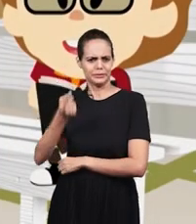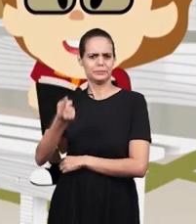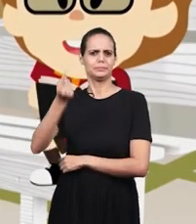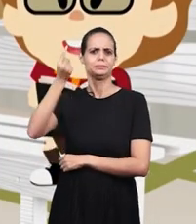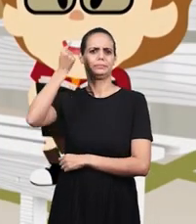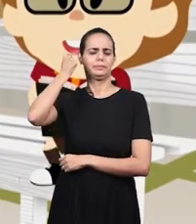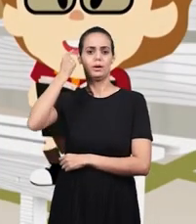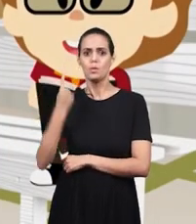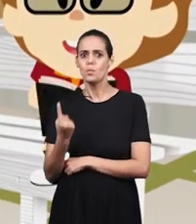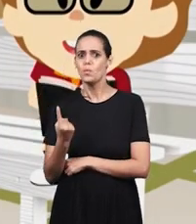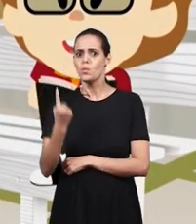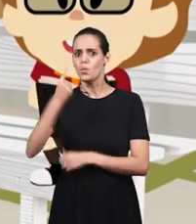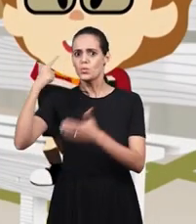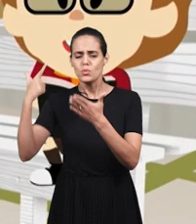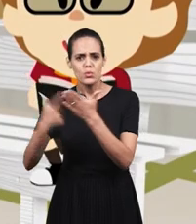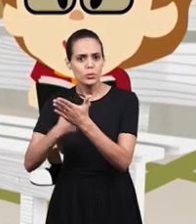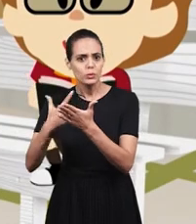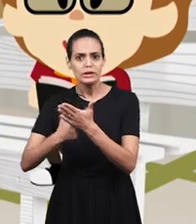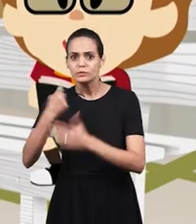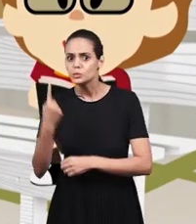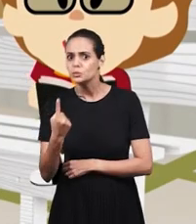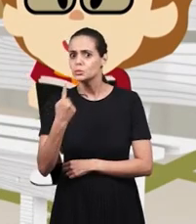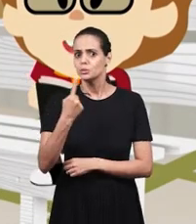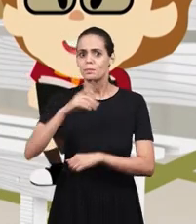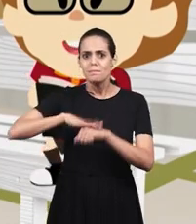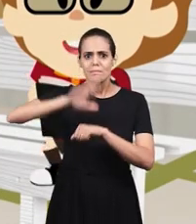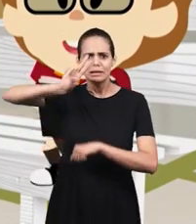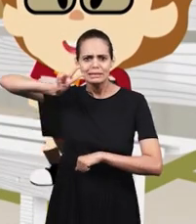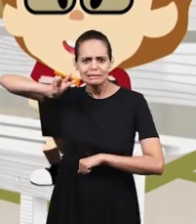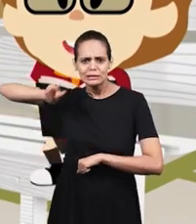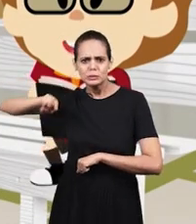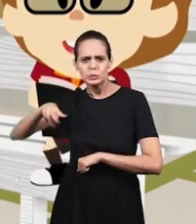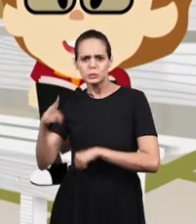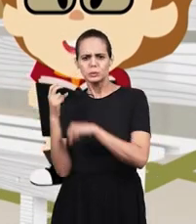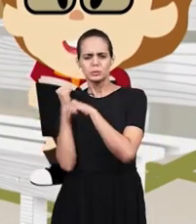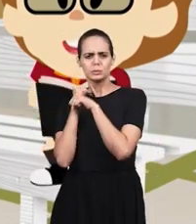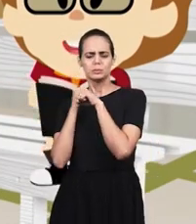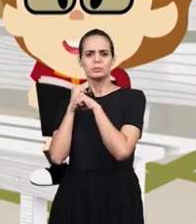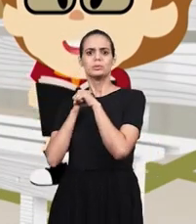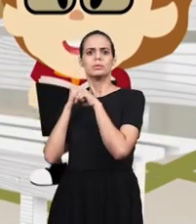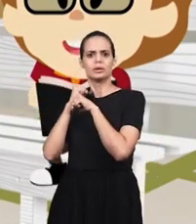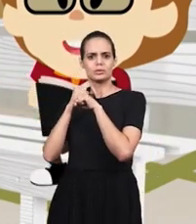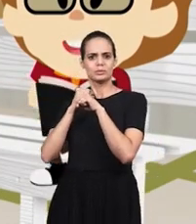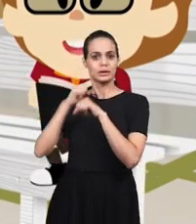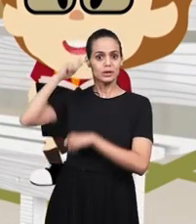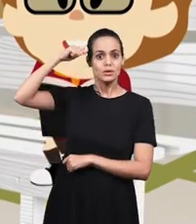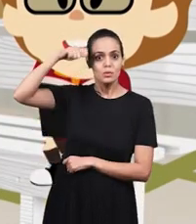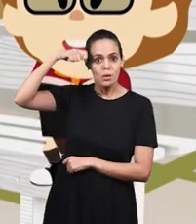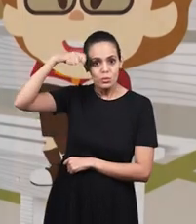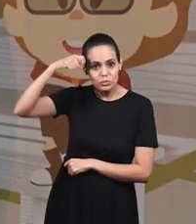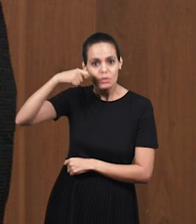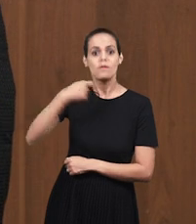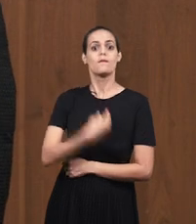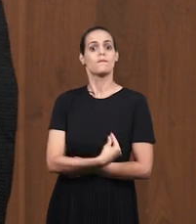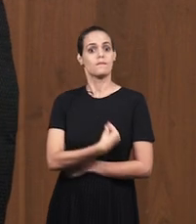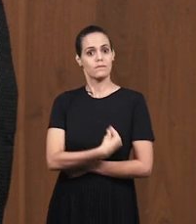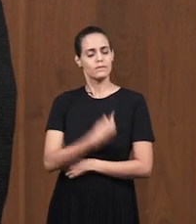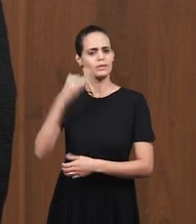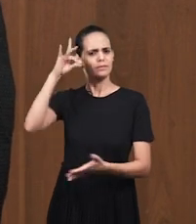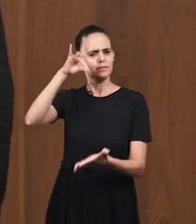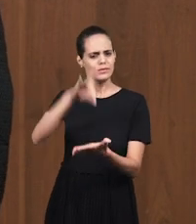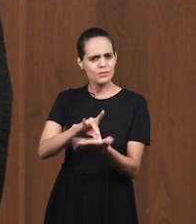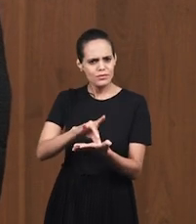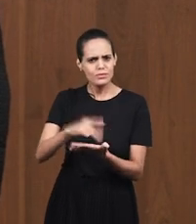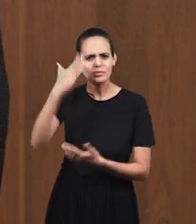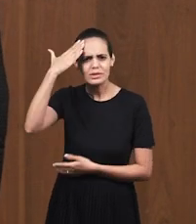тысячелетняя книга. Ее единственная книга, которая была написана более 2000 лет назад, и автор ее до